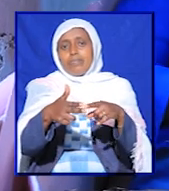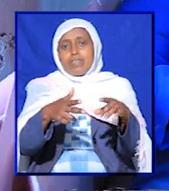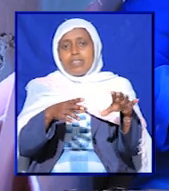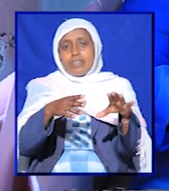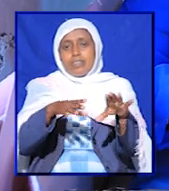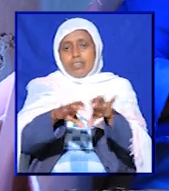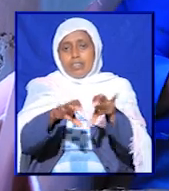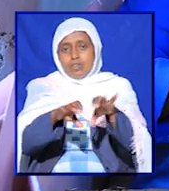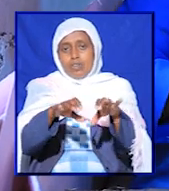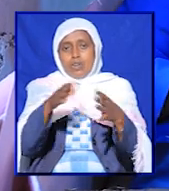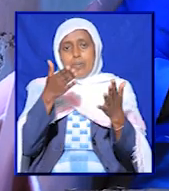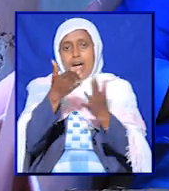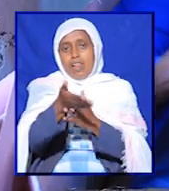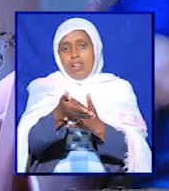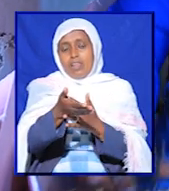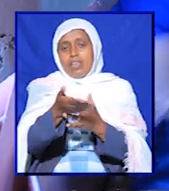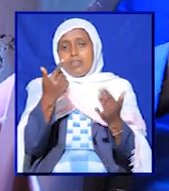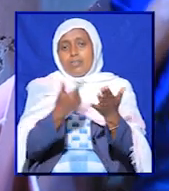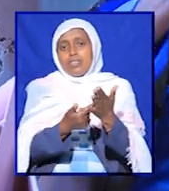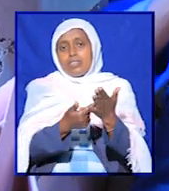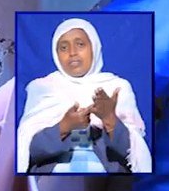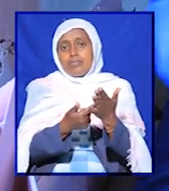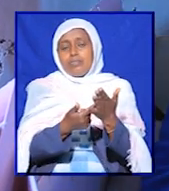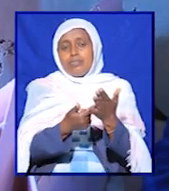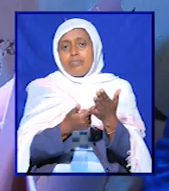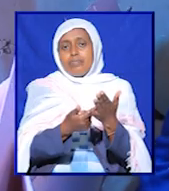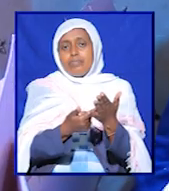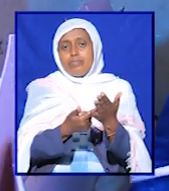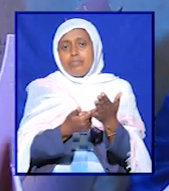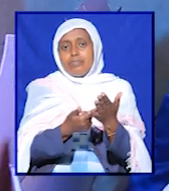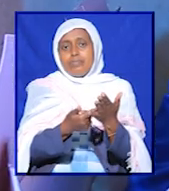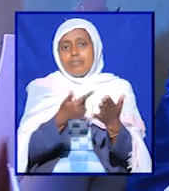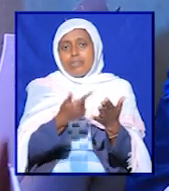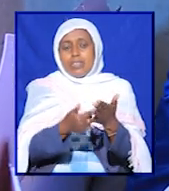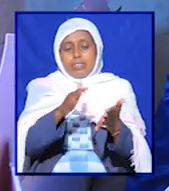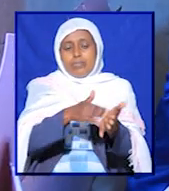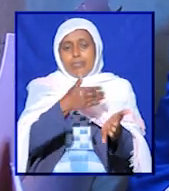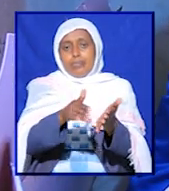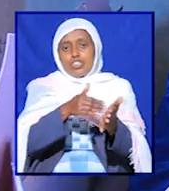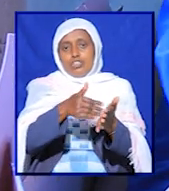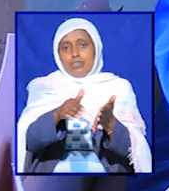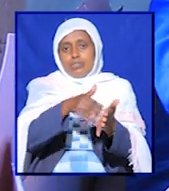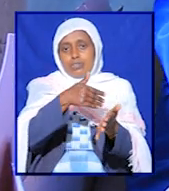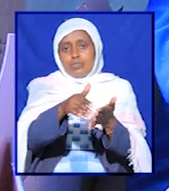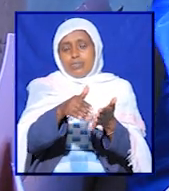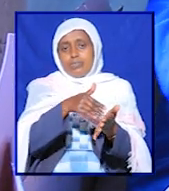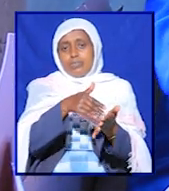እንደዚህ አድርጌ ሰነጥቀዋለሁ። ከመሀል በዚህኛው ጋር በዚህኛው ማስትሽ ቀባዋለሁ። እንደዚህ